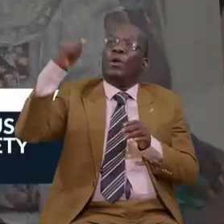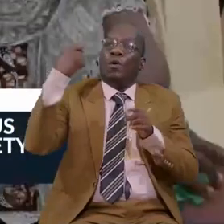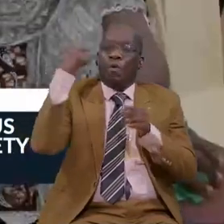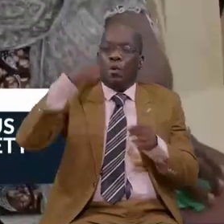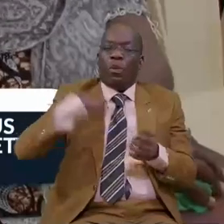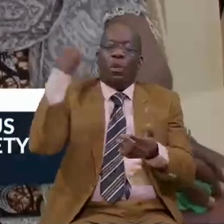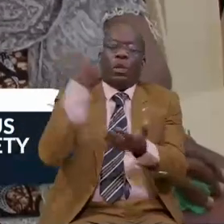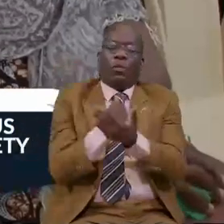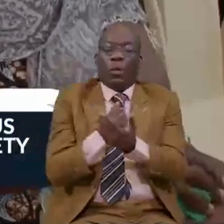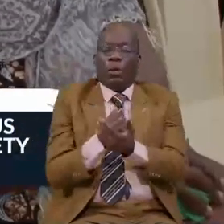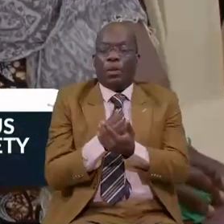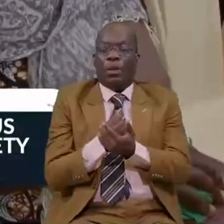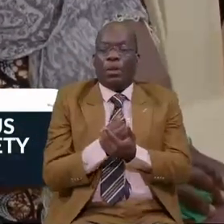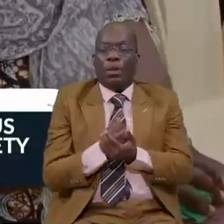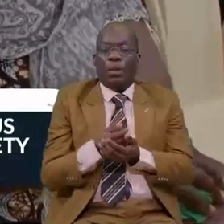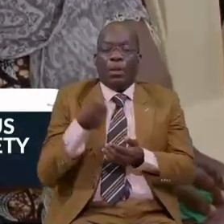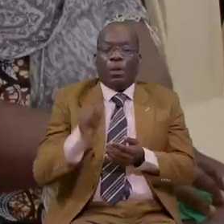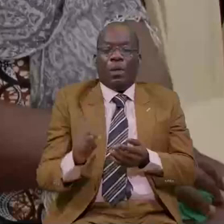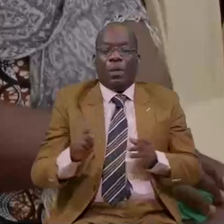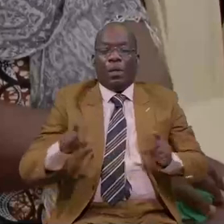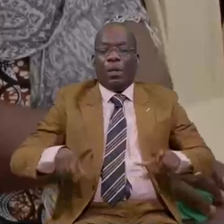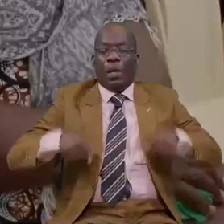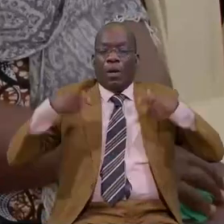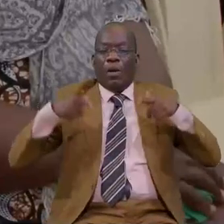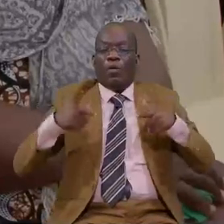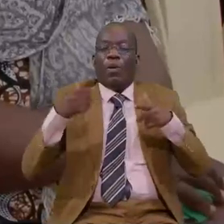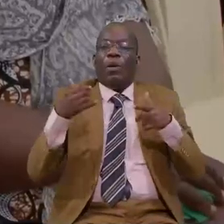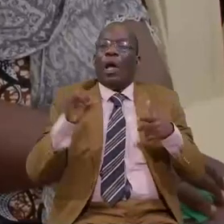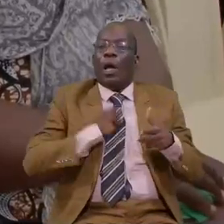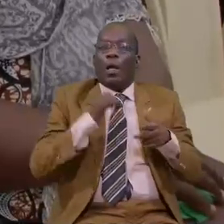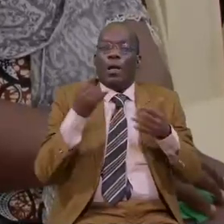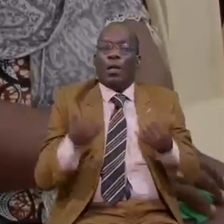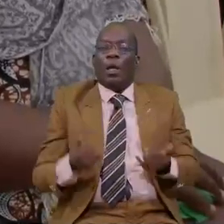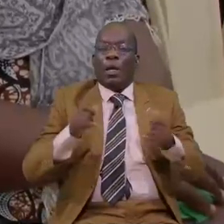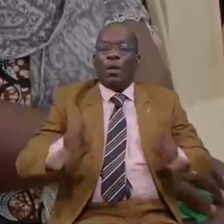qui s'est livré lui-même pour moi. Amen.